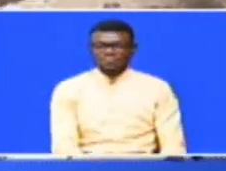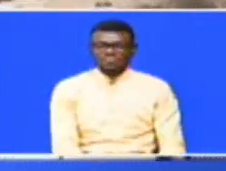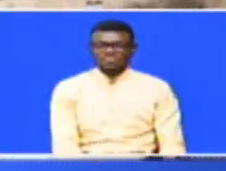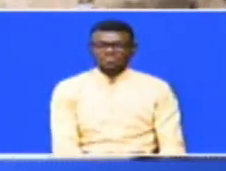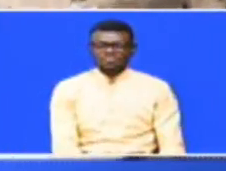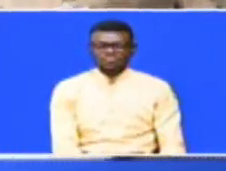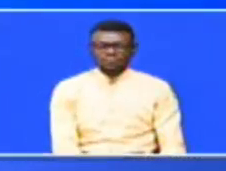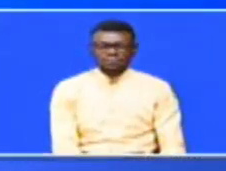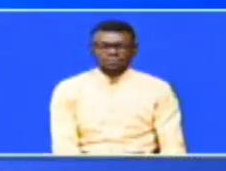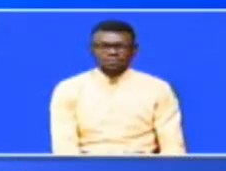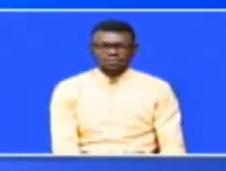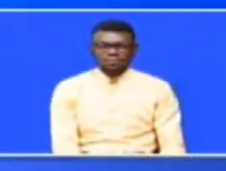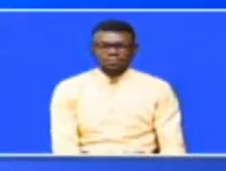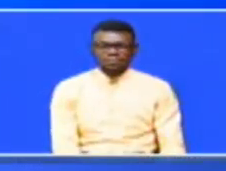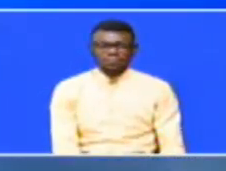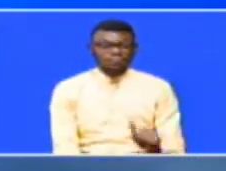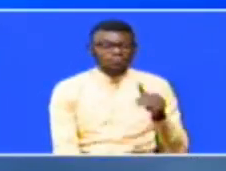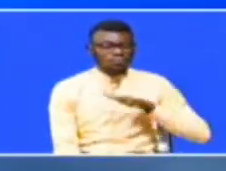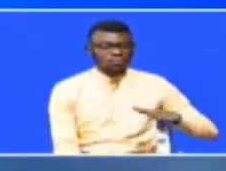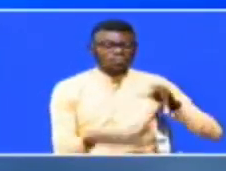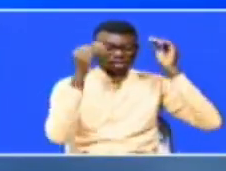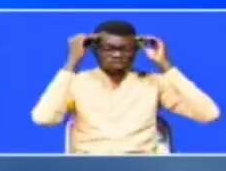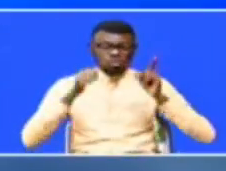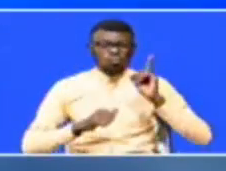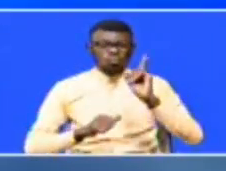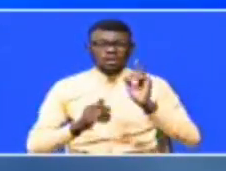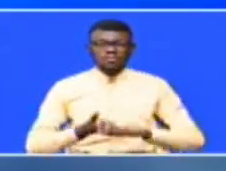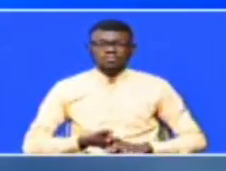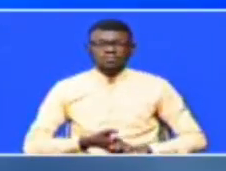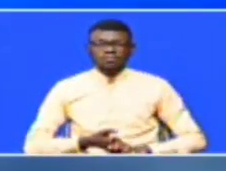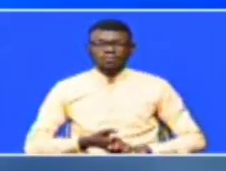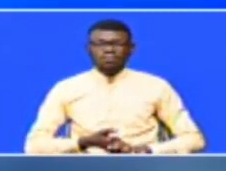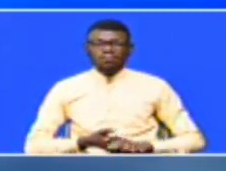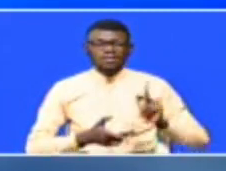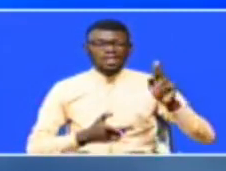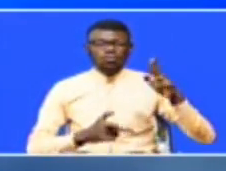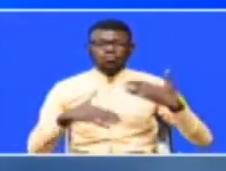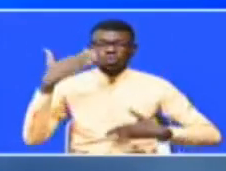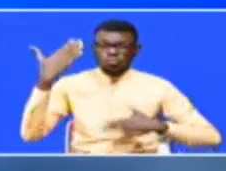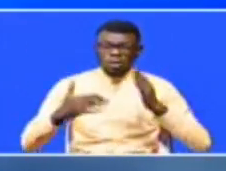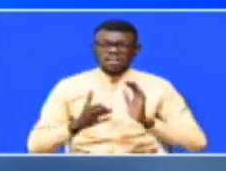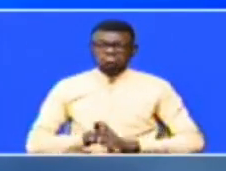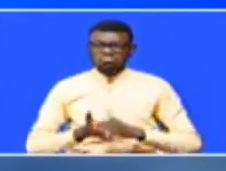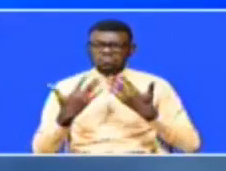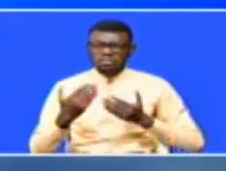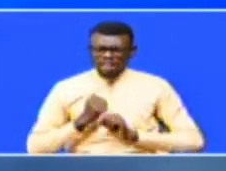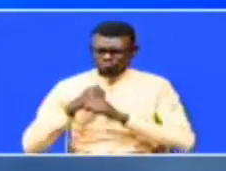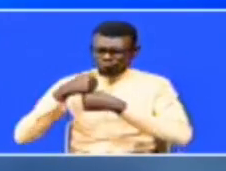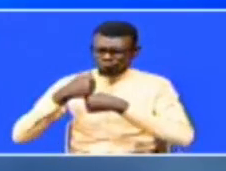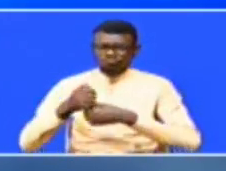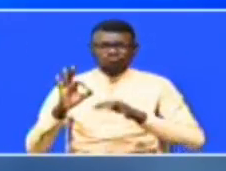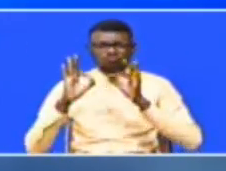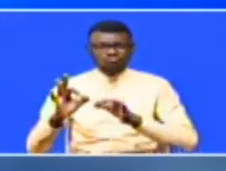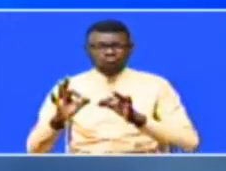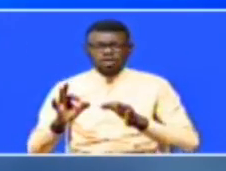KTN News. Kwingineko, mwanafunzi mmoja kutoka chuo kikuu cha Kenyatta ameweza kutengeneza vifaa vya kuchukua sampuli vya